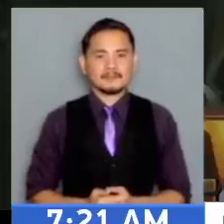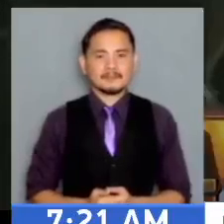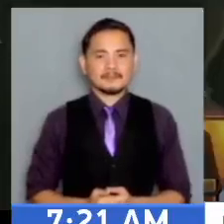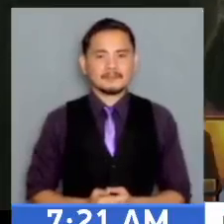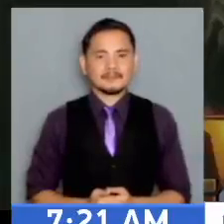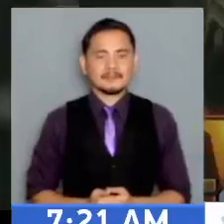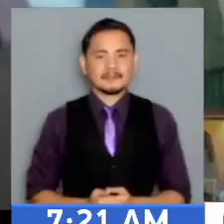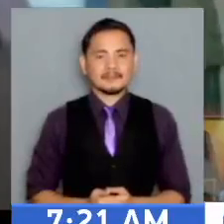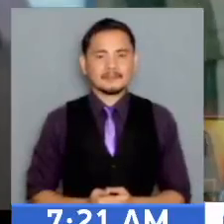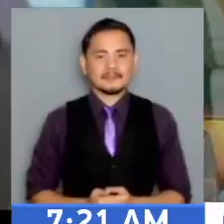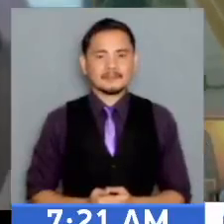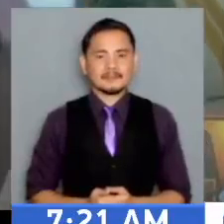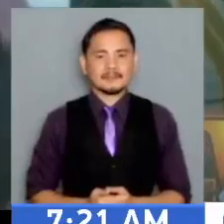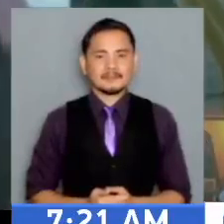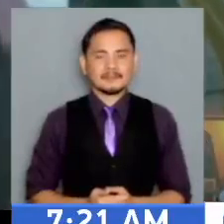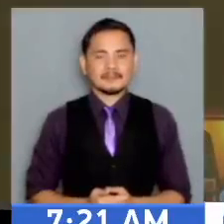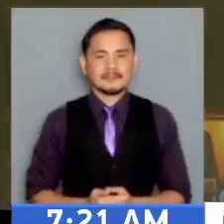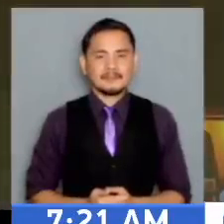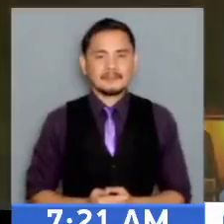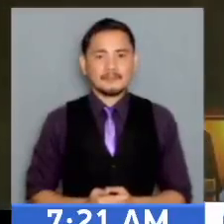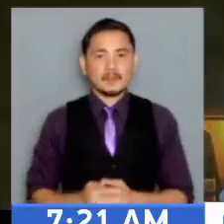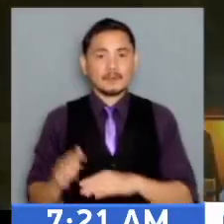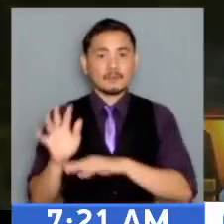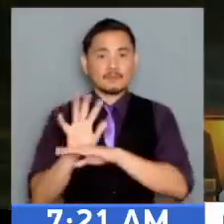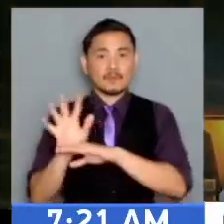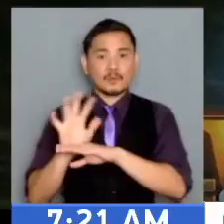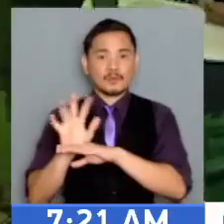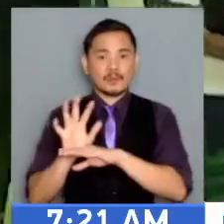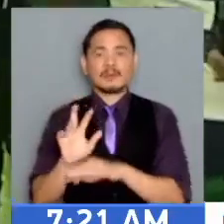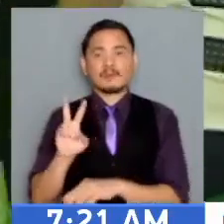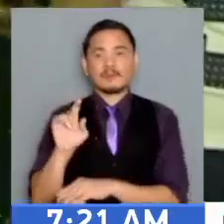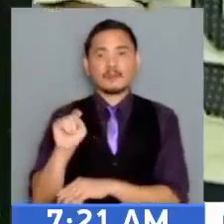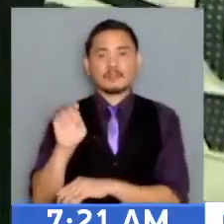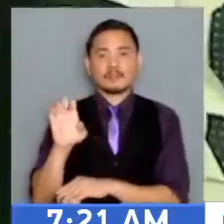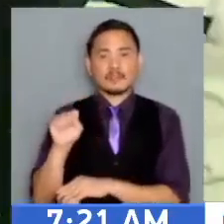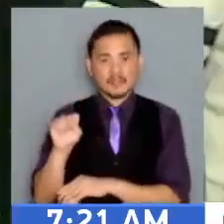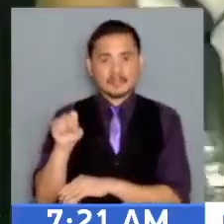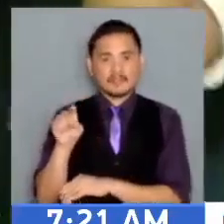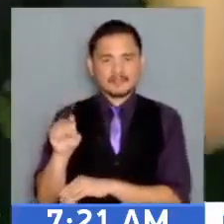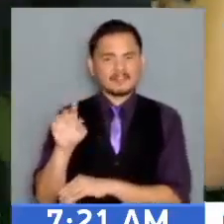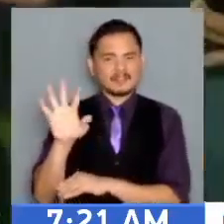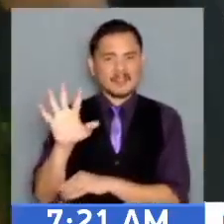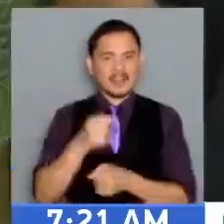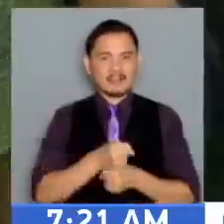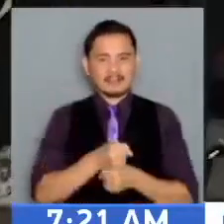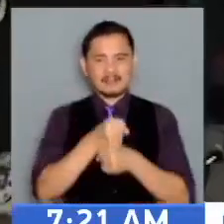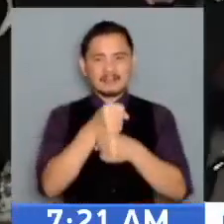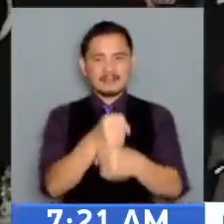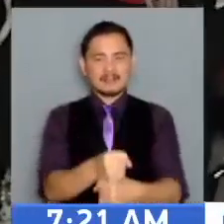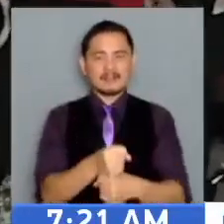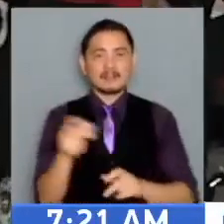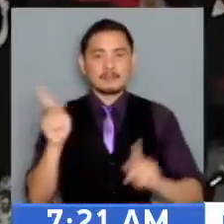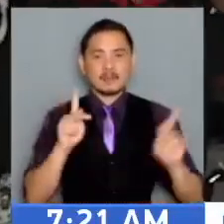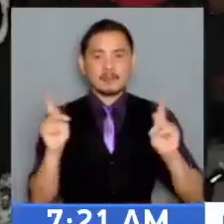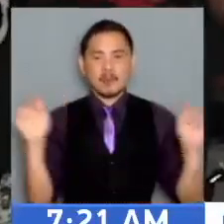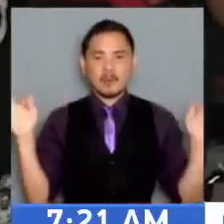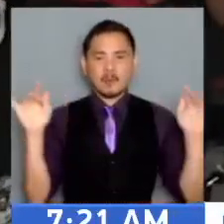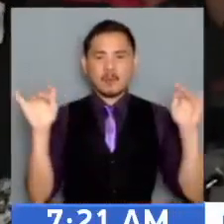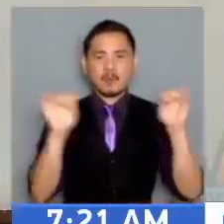Matapos ang pasabog na Voltes 5 Legacy The Cinematic Experience na nagpahiyaw sa mga manonood sa iba't ibang